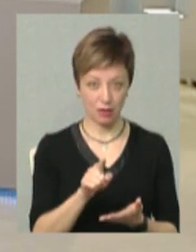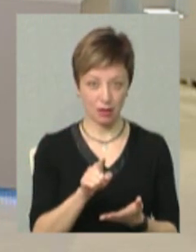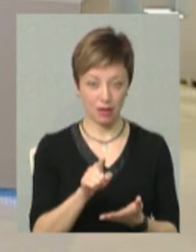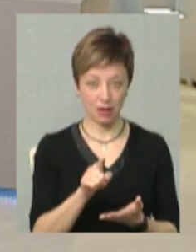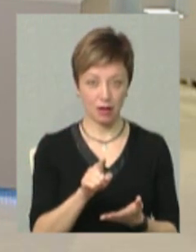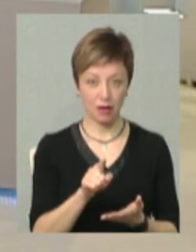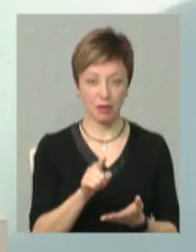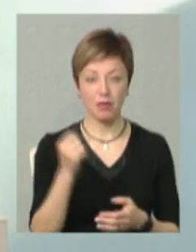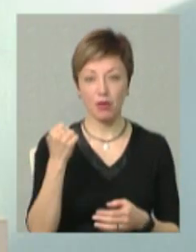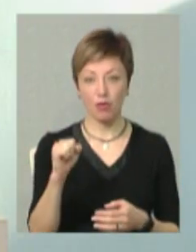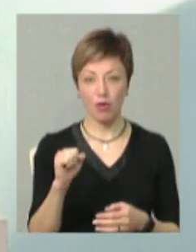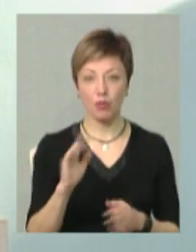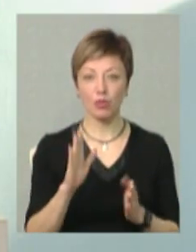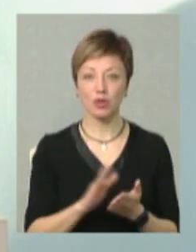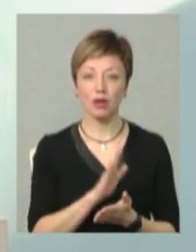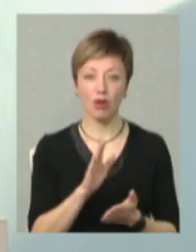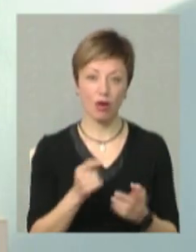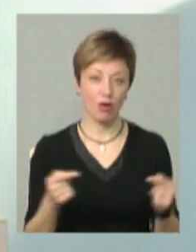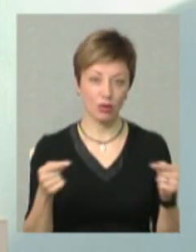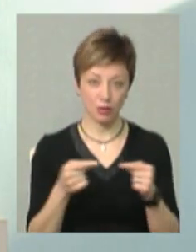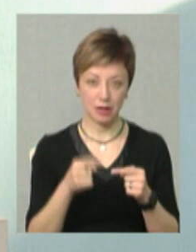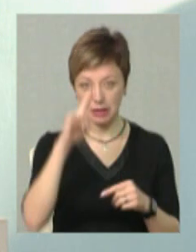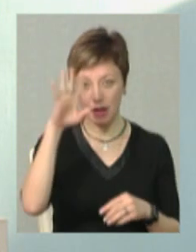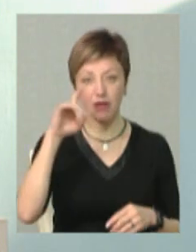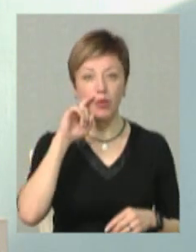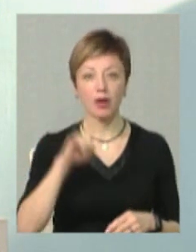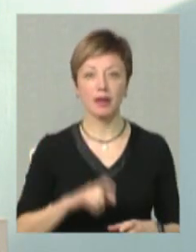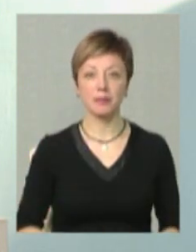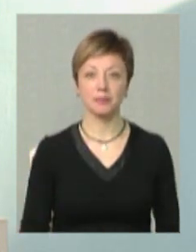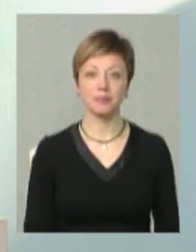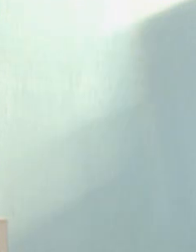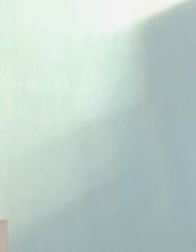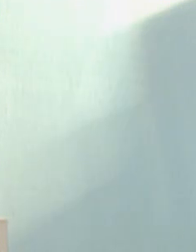Перемога буде неодмінно. Слава Україні! Героям слава!